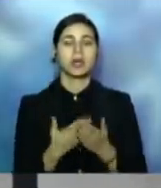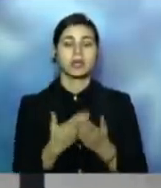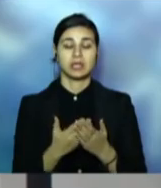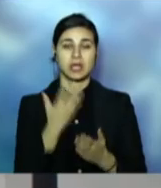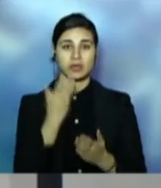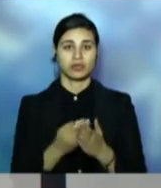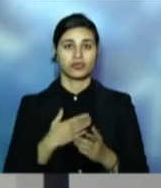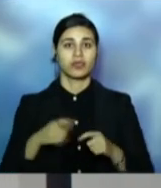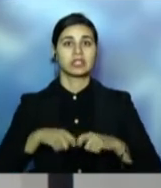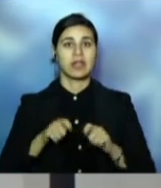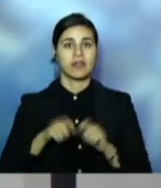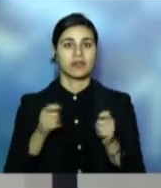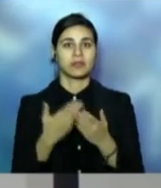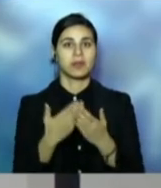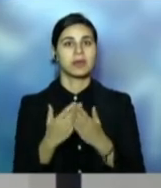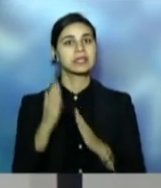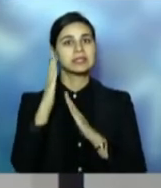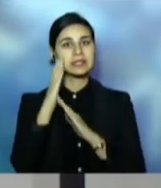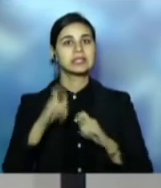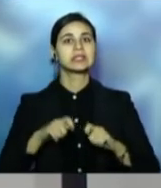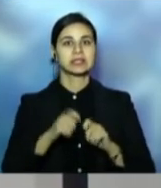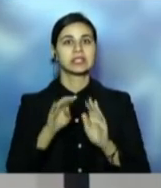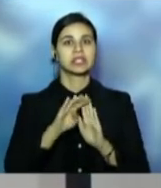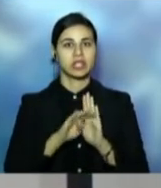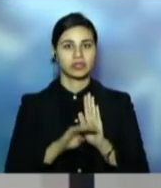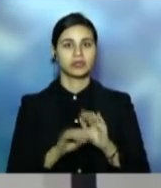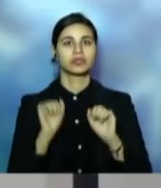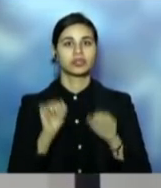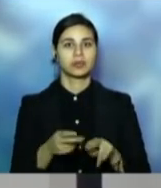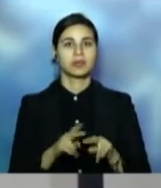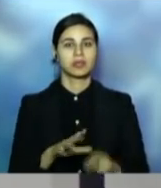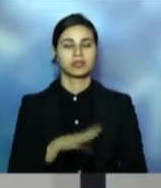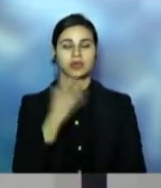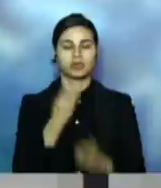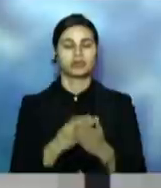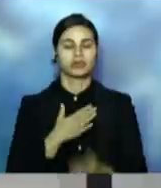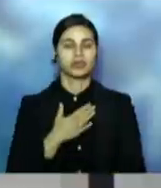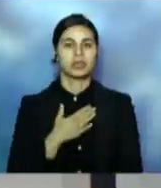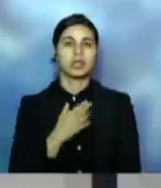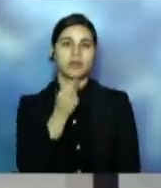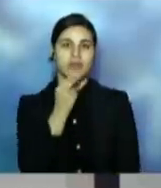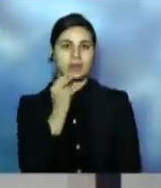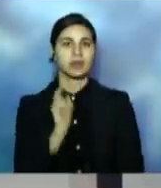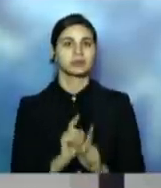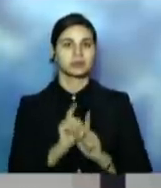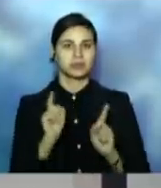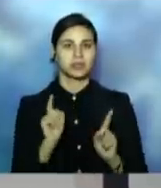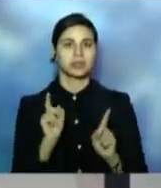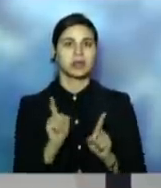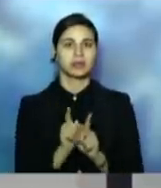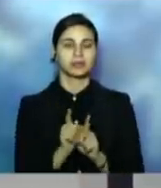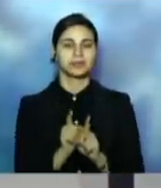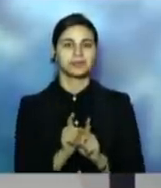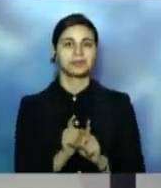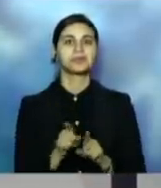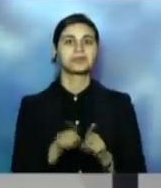ჩვენ დავარღვიეთ ძილის რეჟიმი, შეიძლება ის ისახოს ჩვენი კვების თავისებურებაზე, მადაგაძლიერდეს.